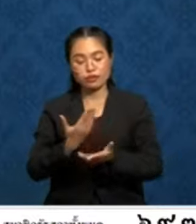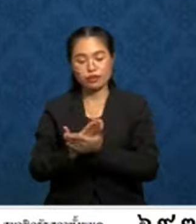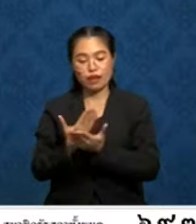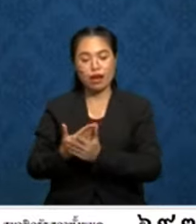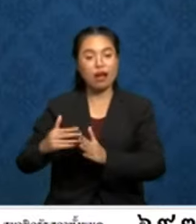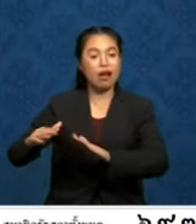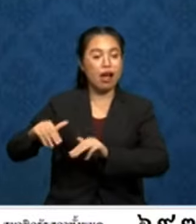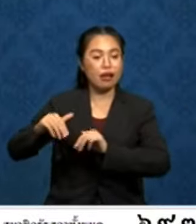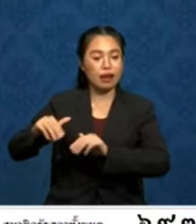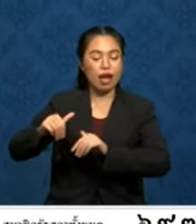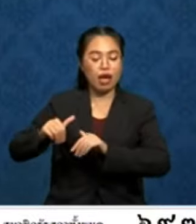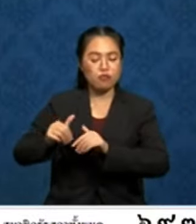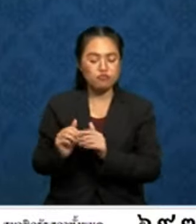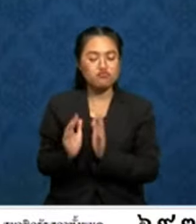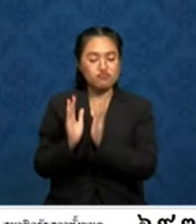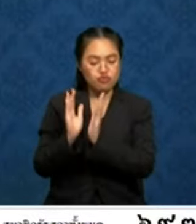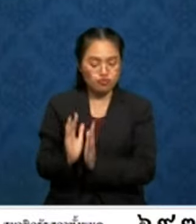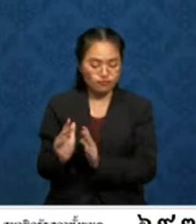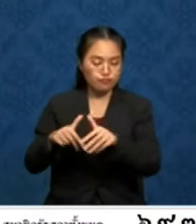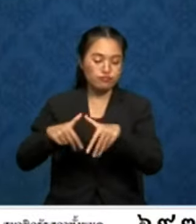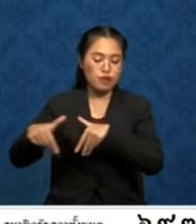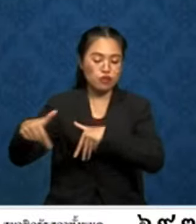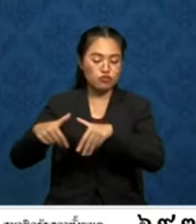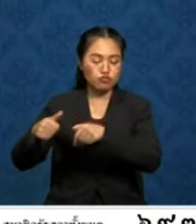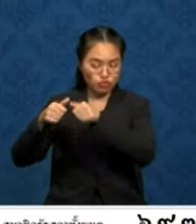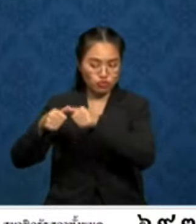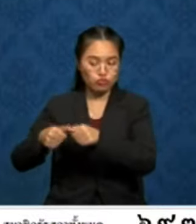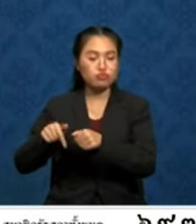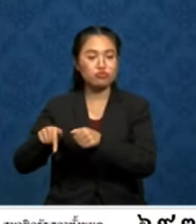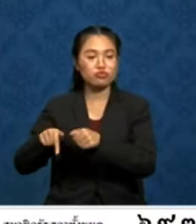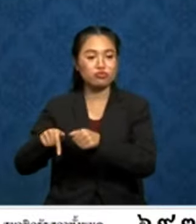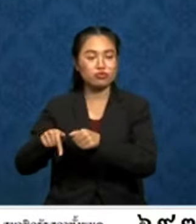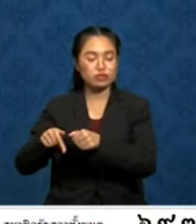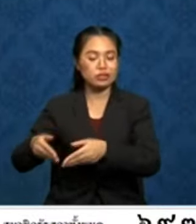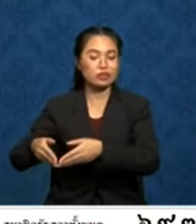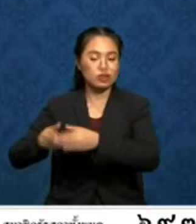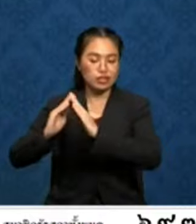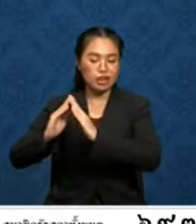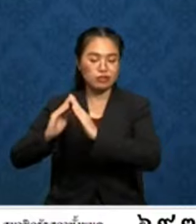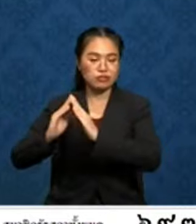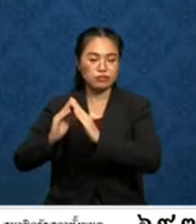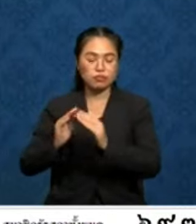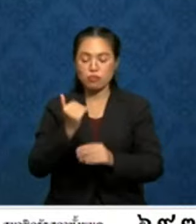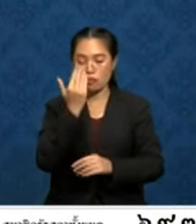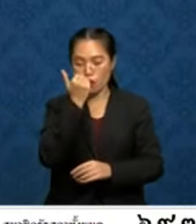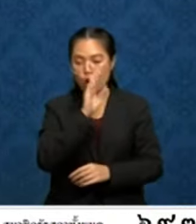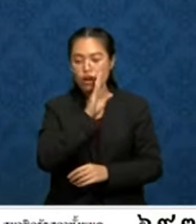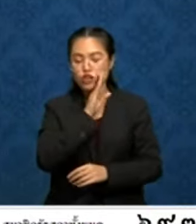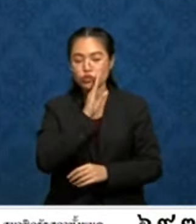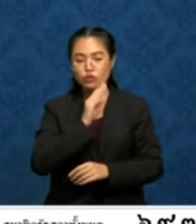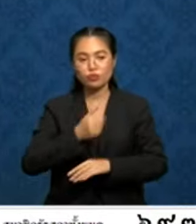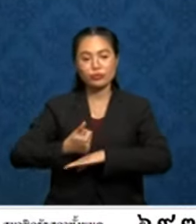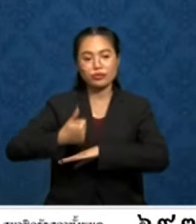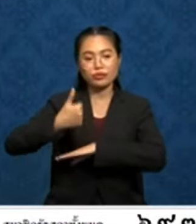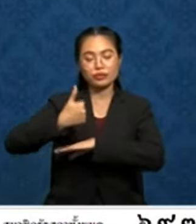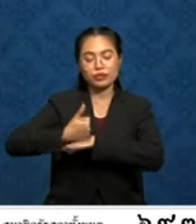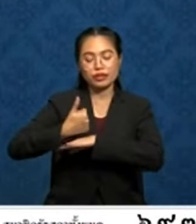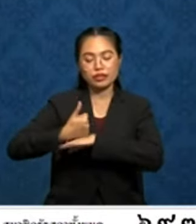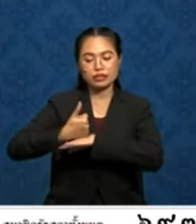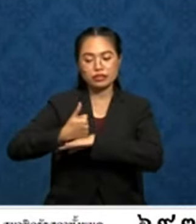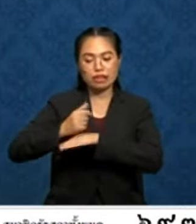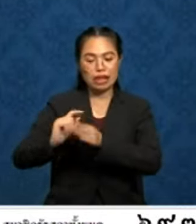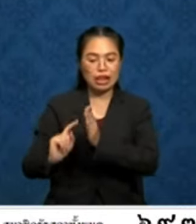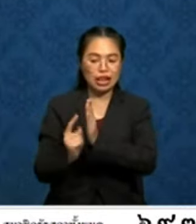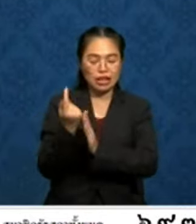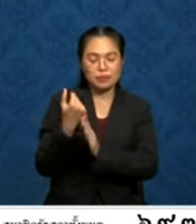และความหนาแน่นพยากรณ์ที่ผมต้องบอกอย่างนี้ท่านประธานครับเพราะการกระจายอำนาจตั้งแต่เรามีมา